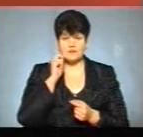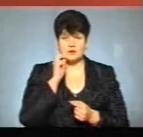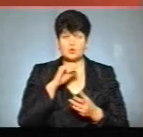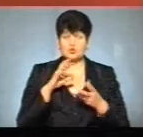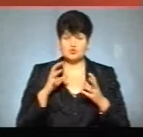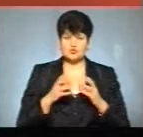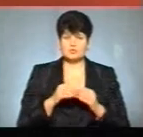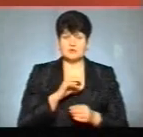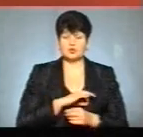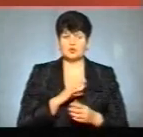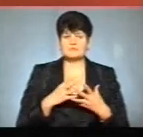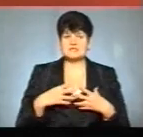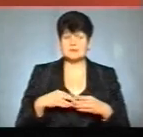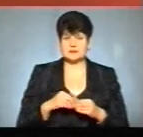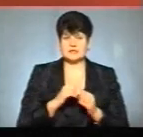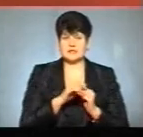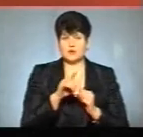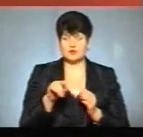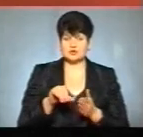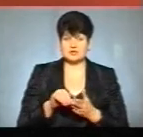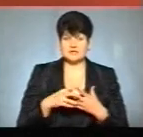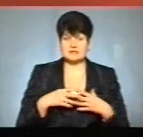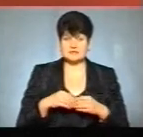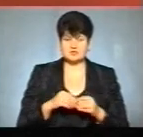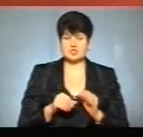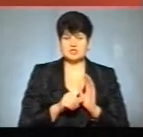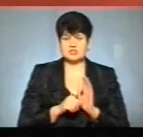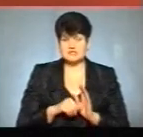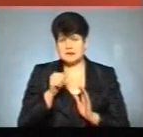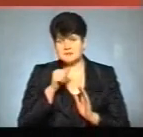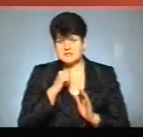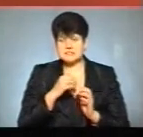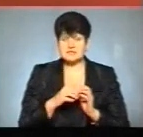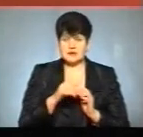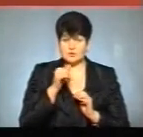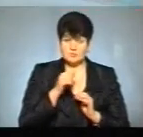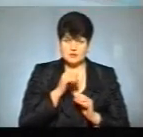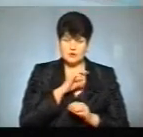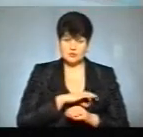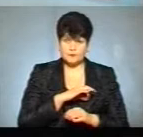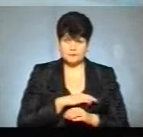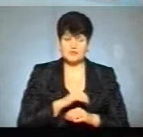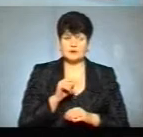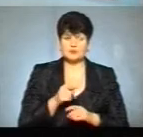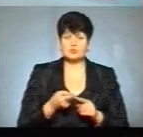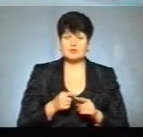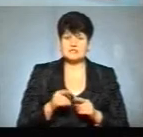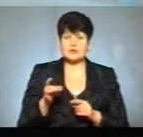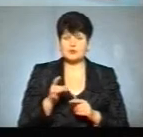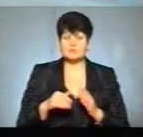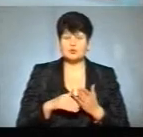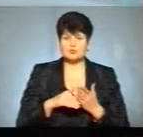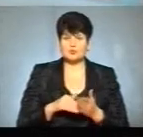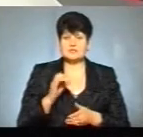сукупним доходом сім'ї на кожного члена сім'ї з 6-місячний, середньомісячний дохід. І тому, наприклад, цей розмір допомоги з